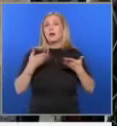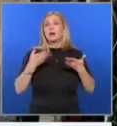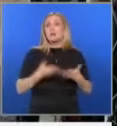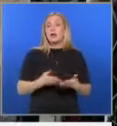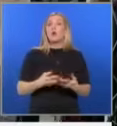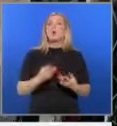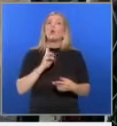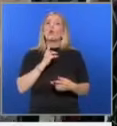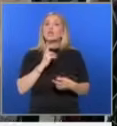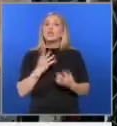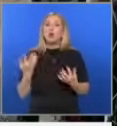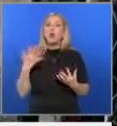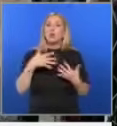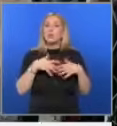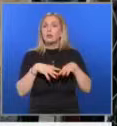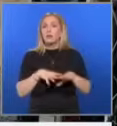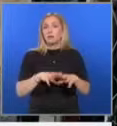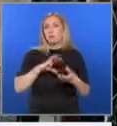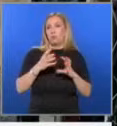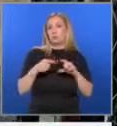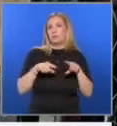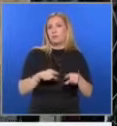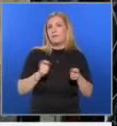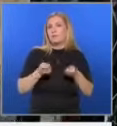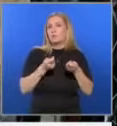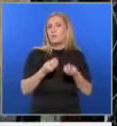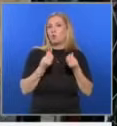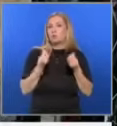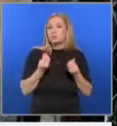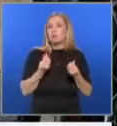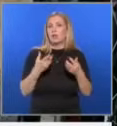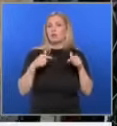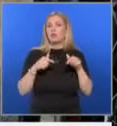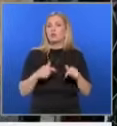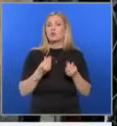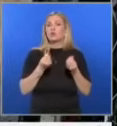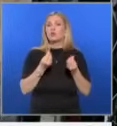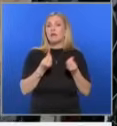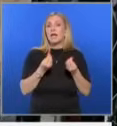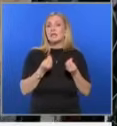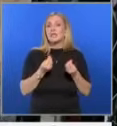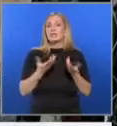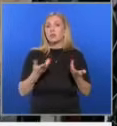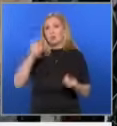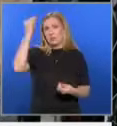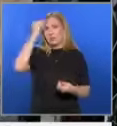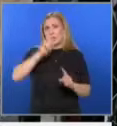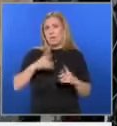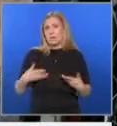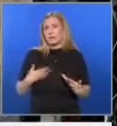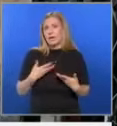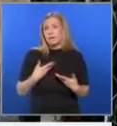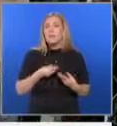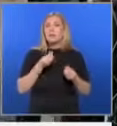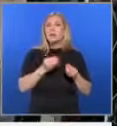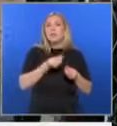на кохезионната. Това се отразява много дълбоко върху икономическия и социален статус на българския граждане. Не искаме парите да отиват при